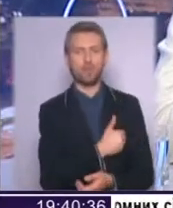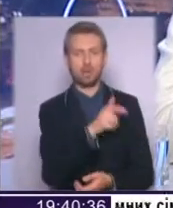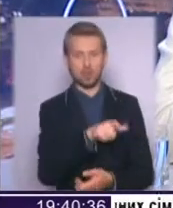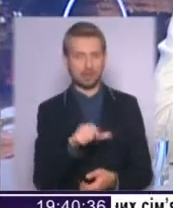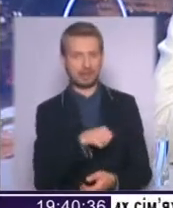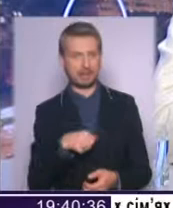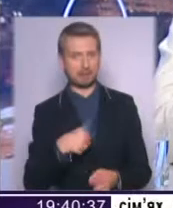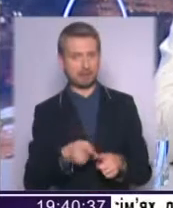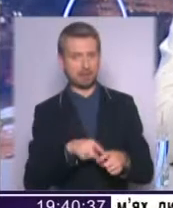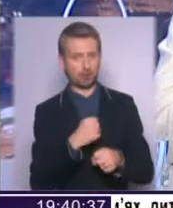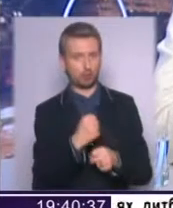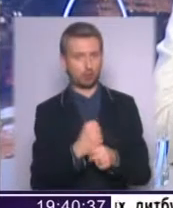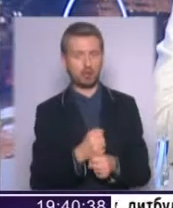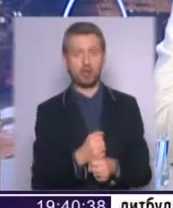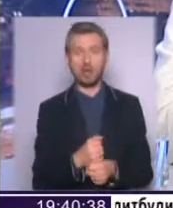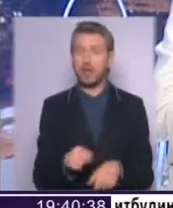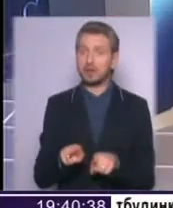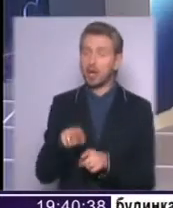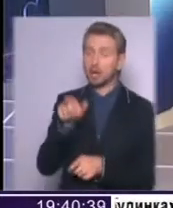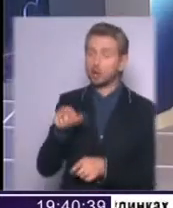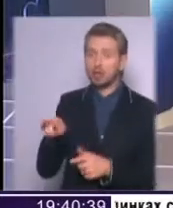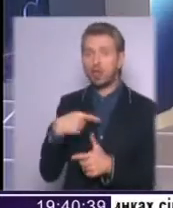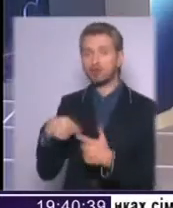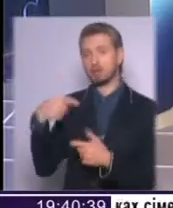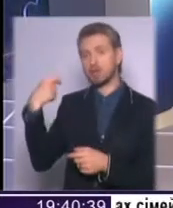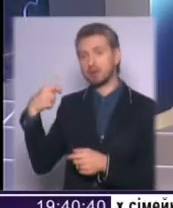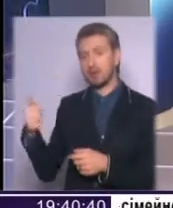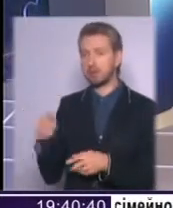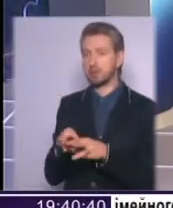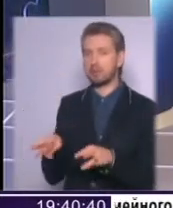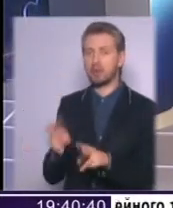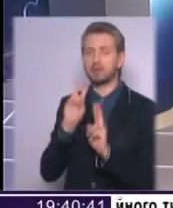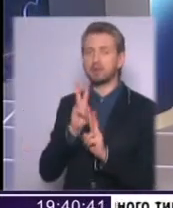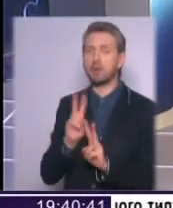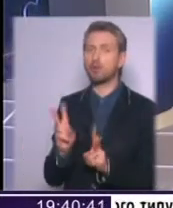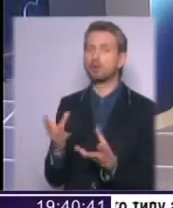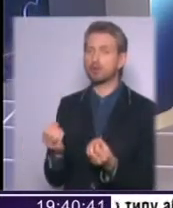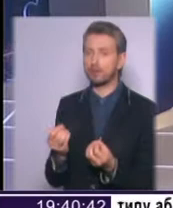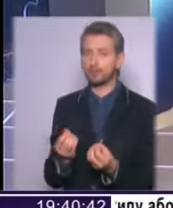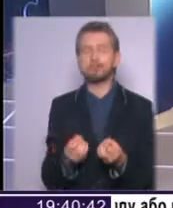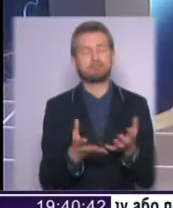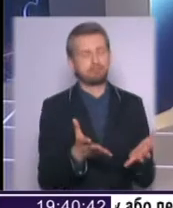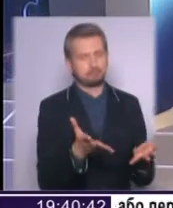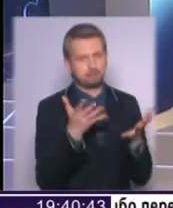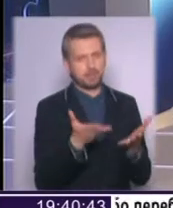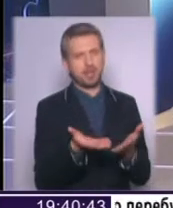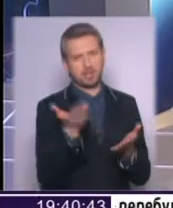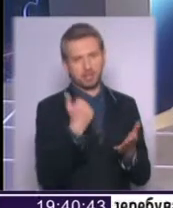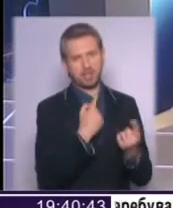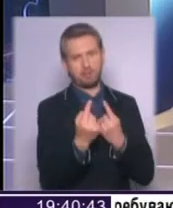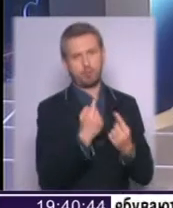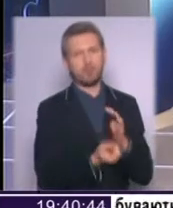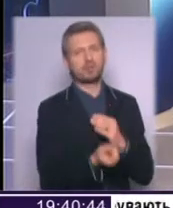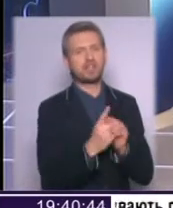зробити. Тому що якщо правоохоронні так, людей, органи... Чи президента, прем'єра, не знаю кого ще. Ну, ясно. Давайте так поговоримо тоді,